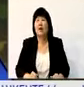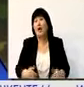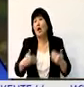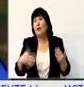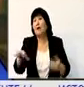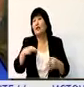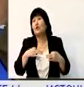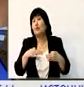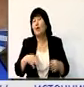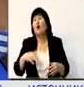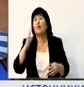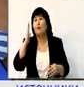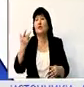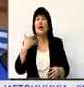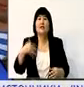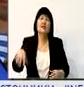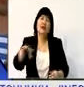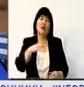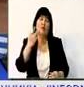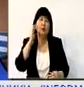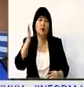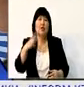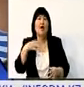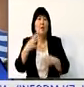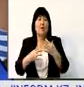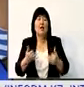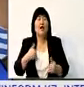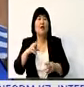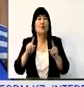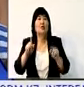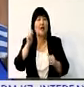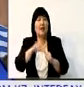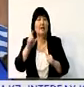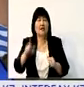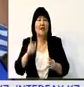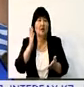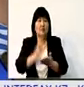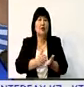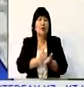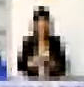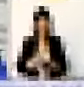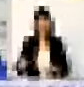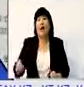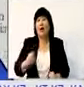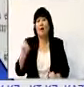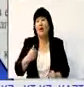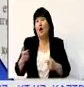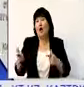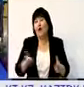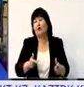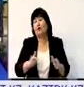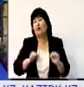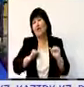Поздравляю с праздником. Пусть в нашей стране всегда будет мир. Я считаю, что каждый гражданин должен пройти службу в армии, быть готовым к защите